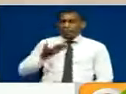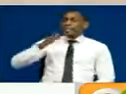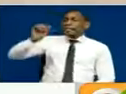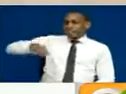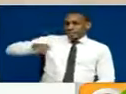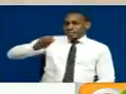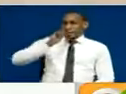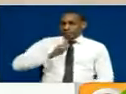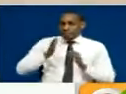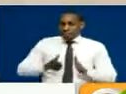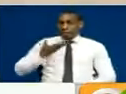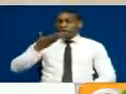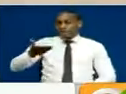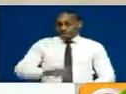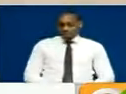Yule Mtanzania akajibu.